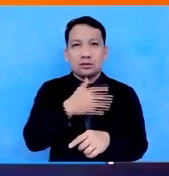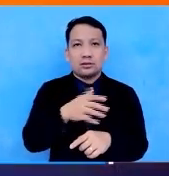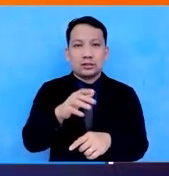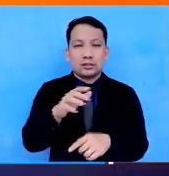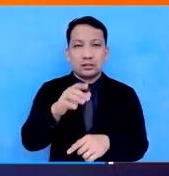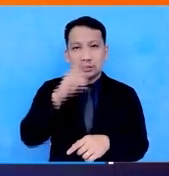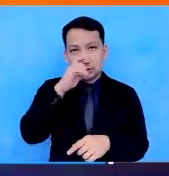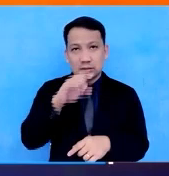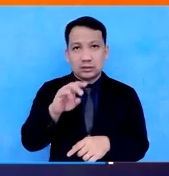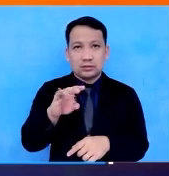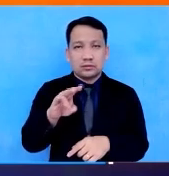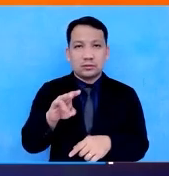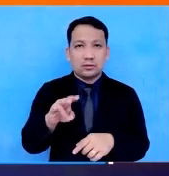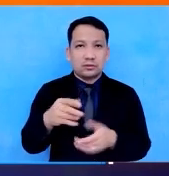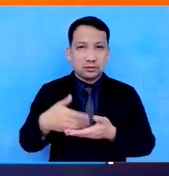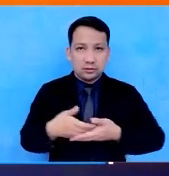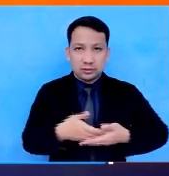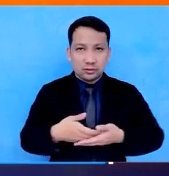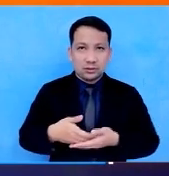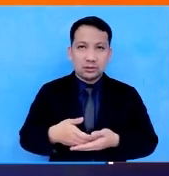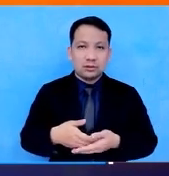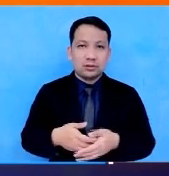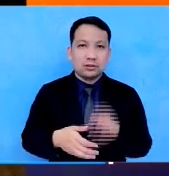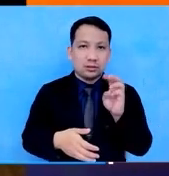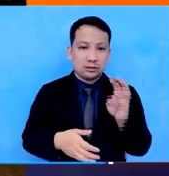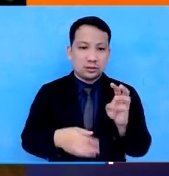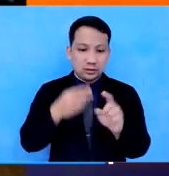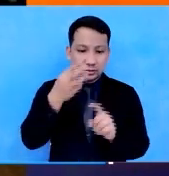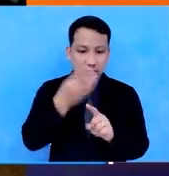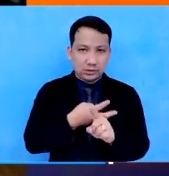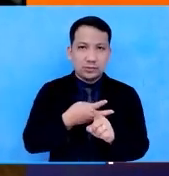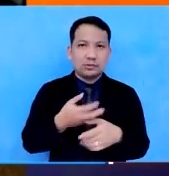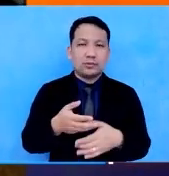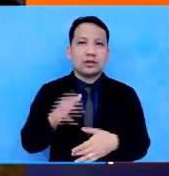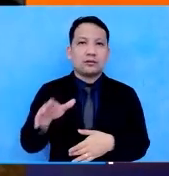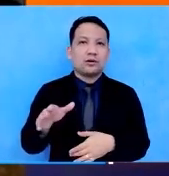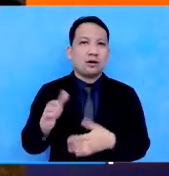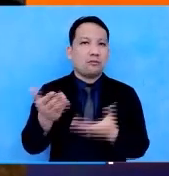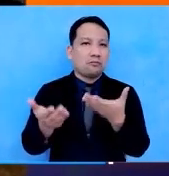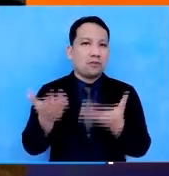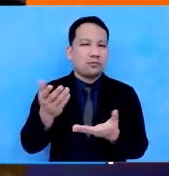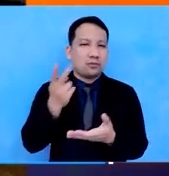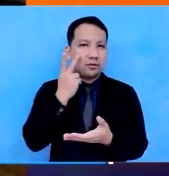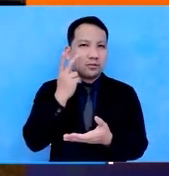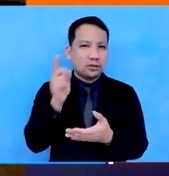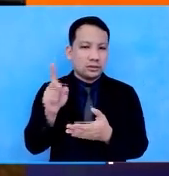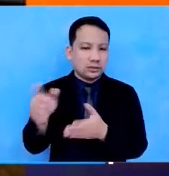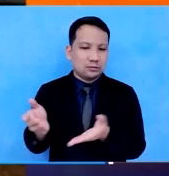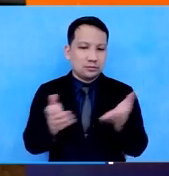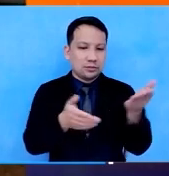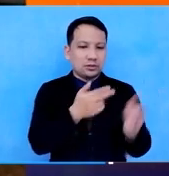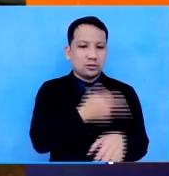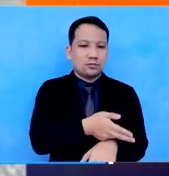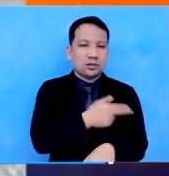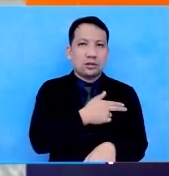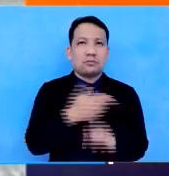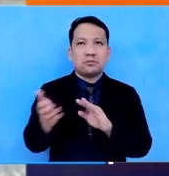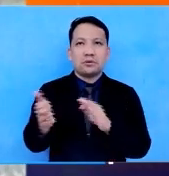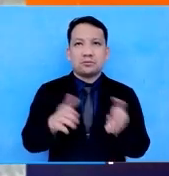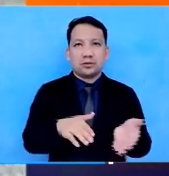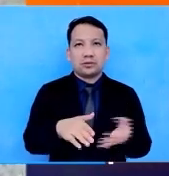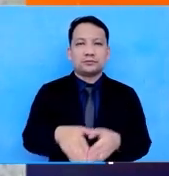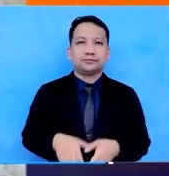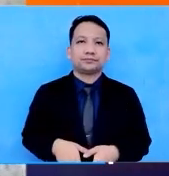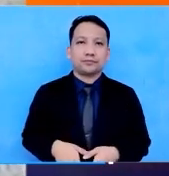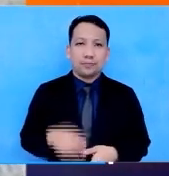gulang at ang kanyang sanggol na 6 na buwan pa lamang. Isa naman ang isinugod sa ospital pero namatay rin kalaunan.